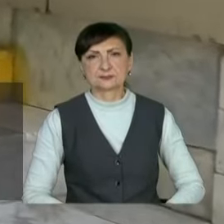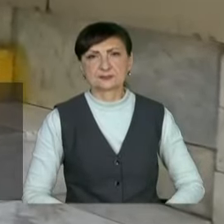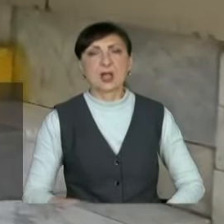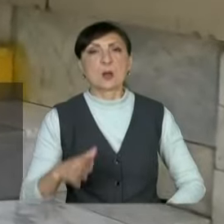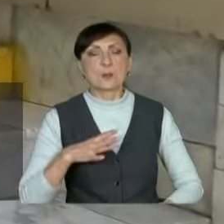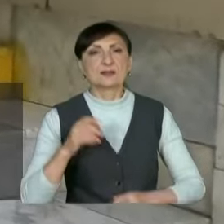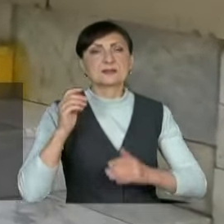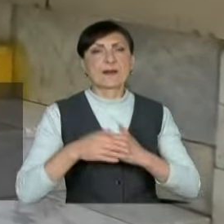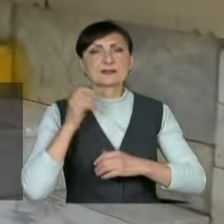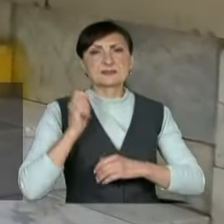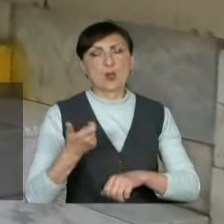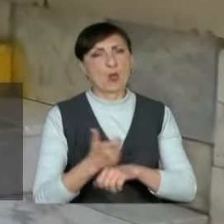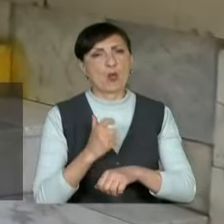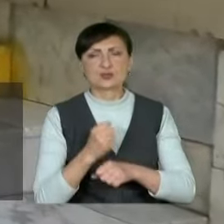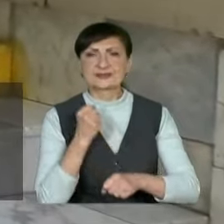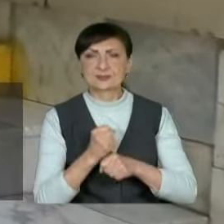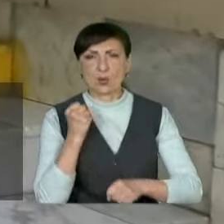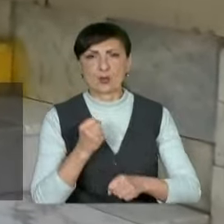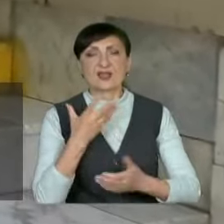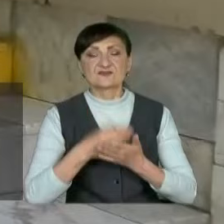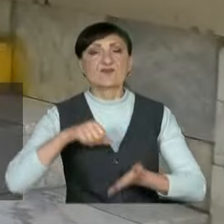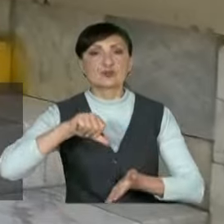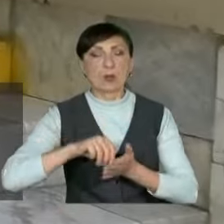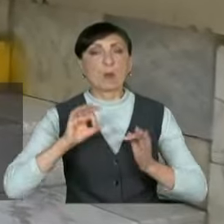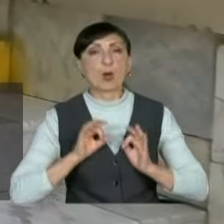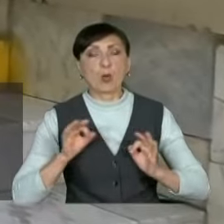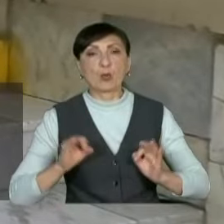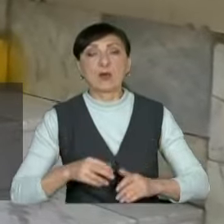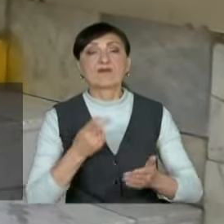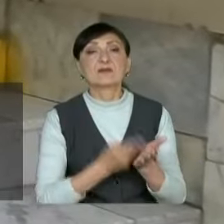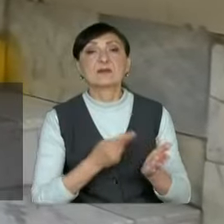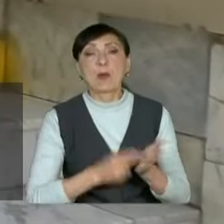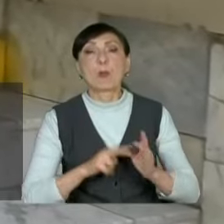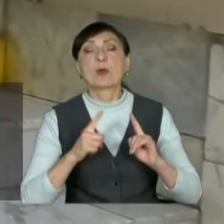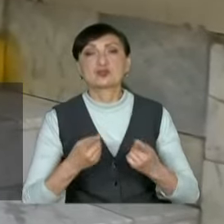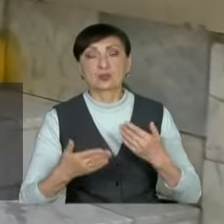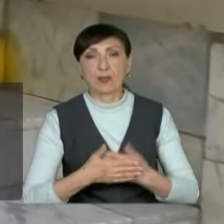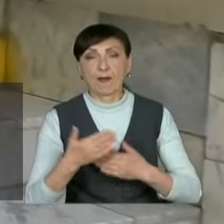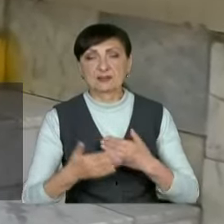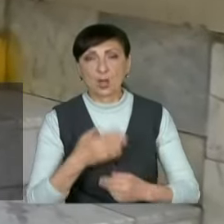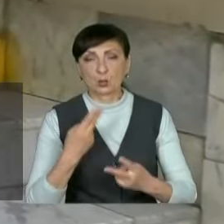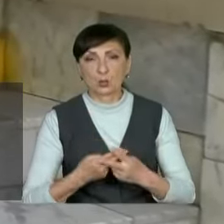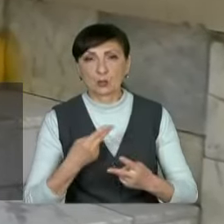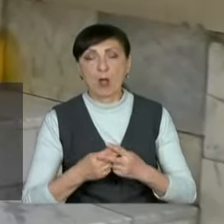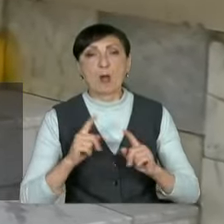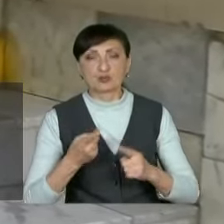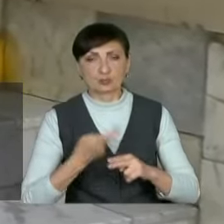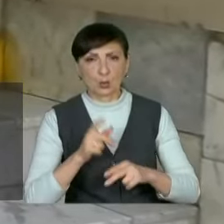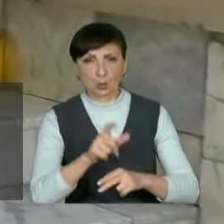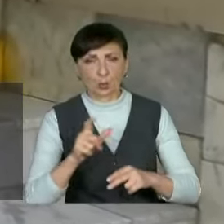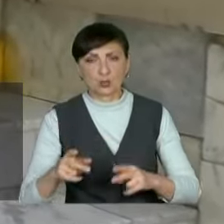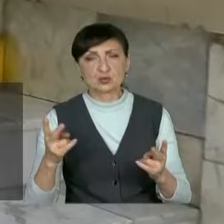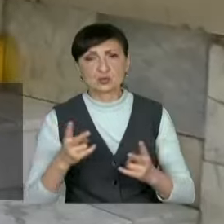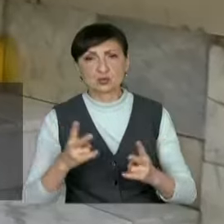Было вынесено очень строгое наказание. В своем выступлении прокурор не обосновал, почему наказание в виде лишения свободы, почему таких людей